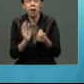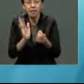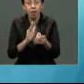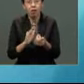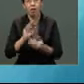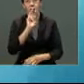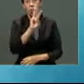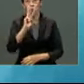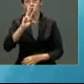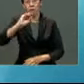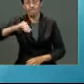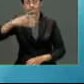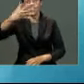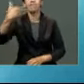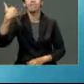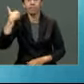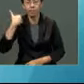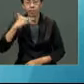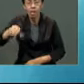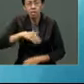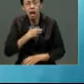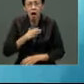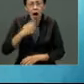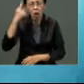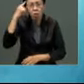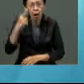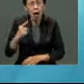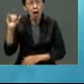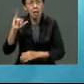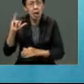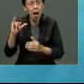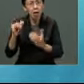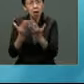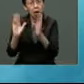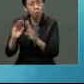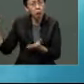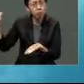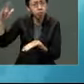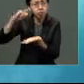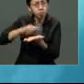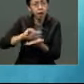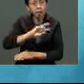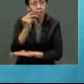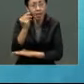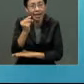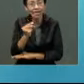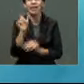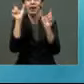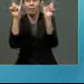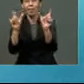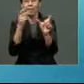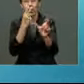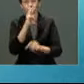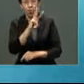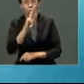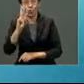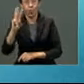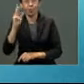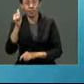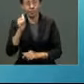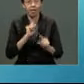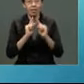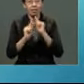บไซต์ถ้าท่านใดต้องการได้ทราบว่าญาติจะได้กลับอะไรต่างๆเมื่อไหร่นะครับก็ติดตามตรงนี้แล้วก็ติ